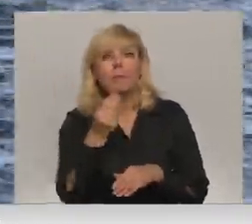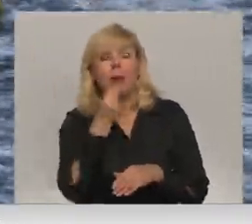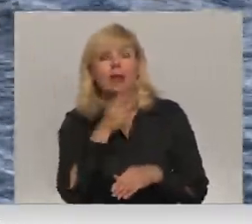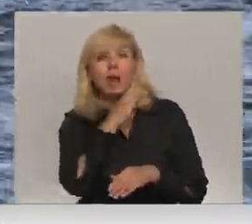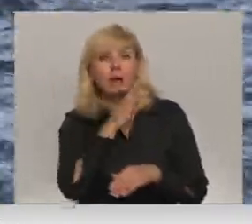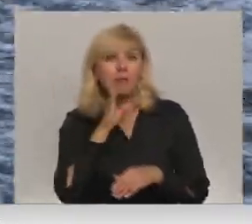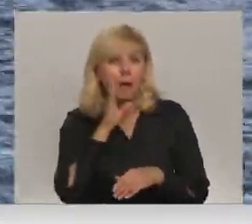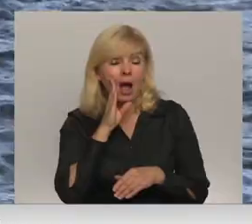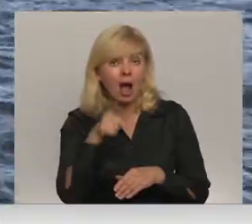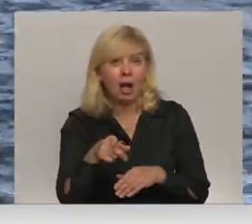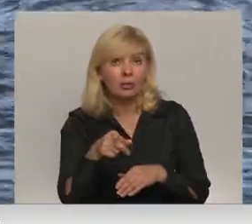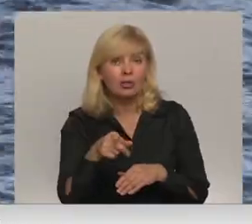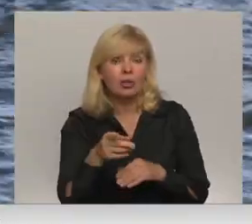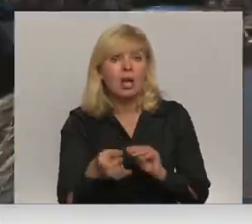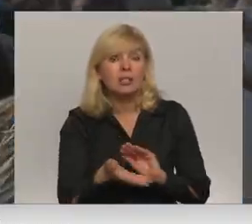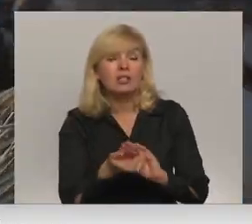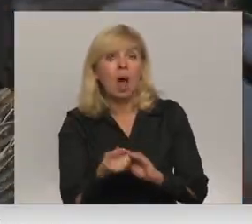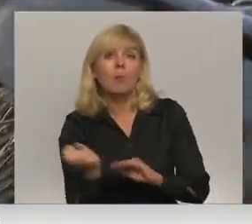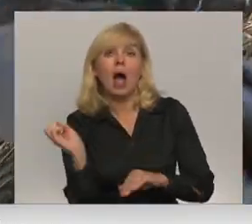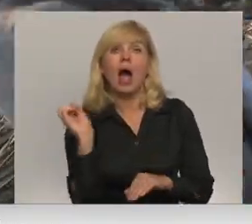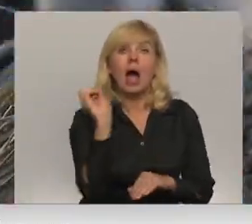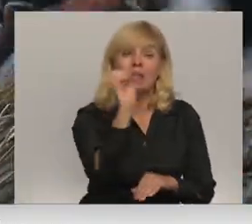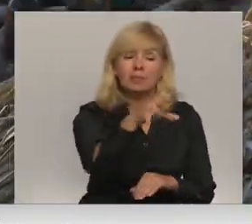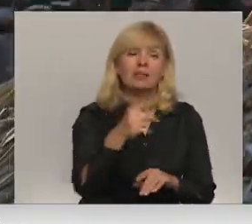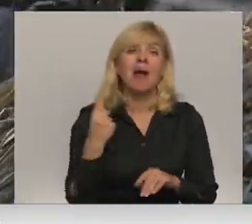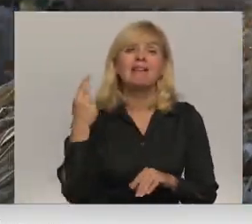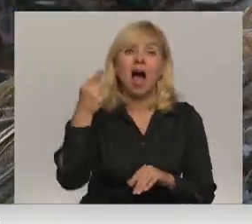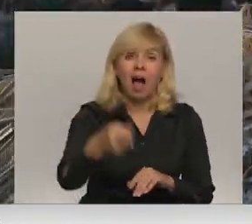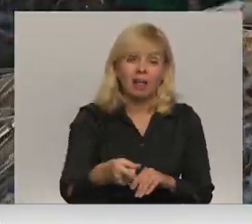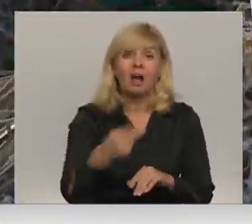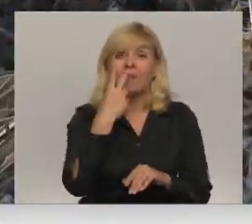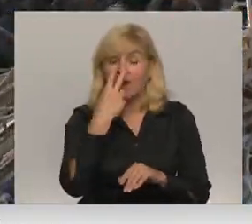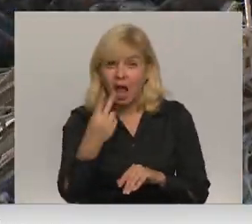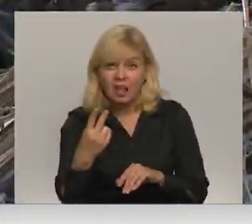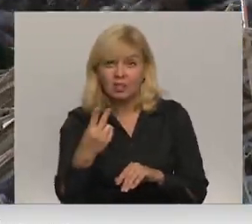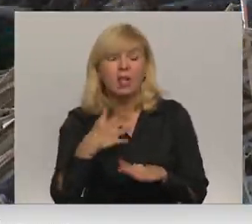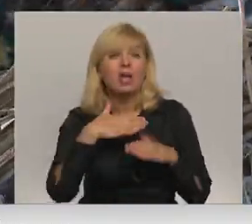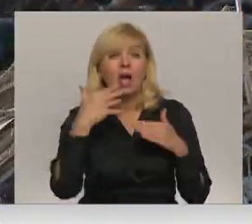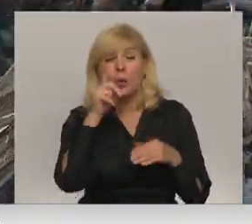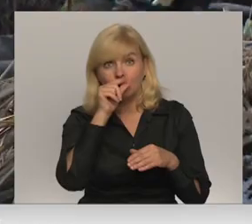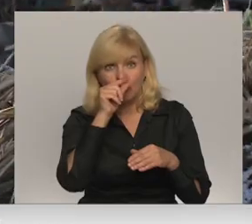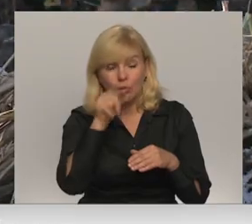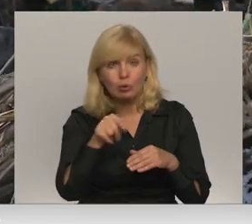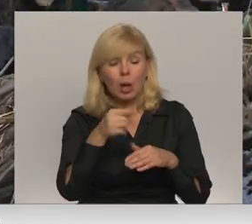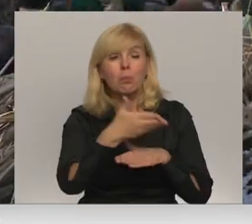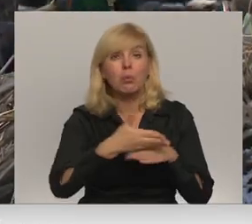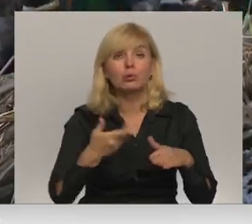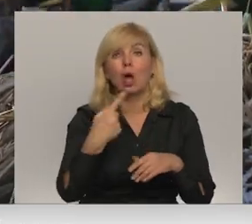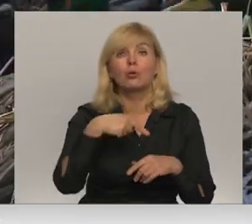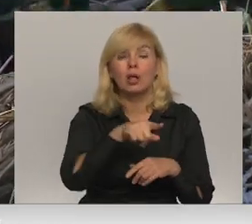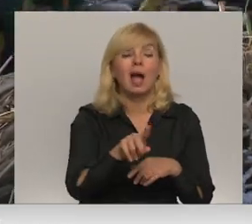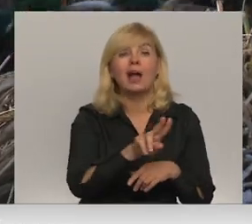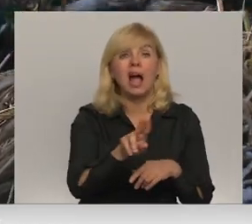matītes, jūs varat aizmest tādu čupiņu tālāk, un tad var redzēt, ka ļoti daudz putnu puse no tā, kas